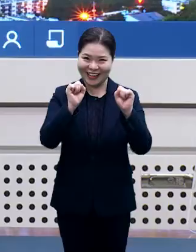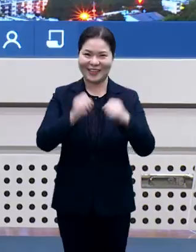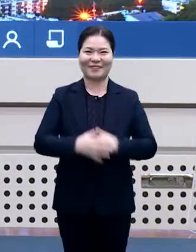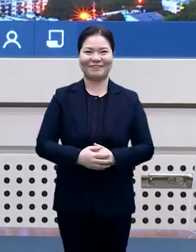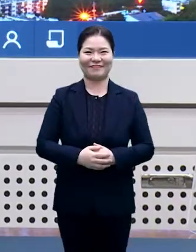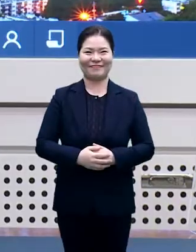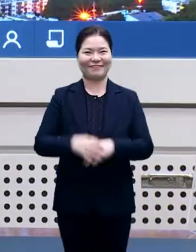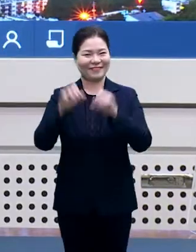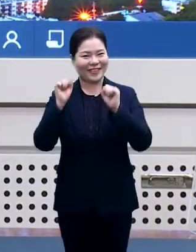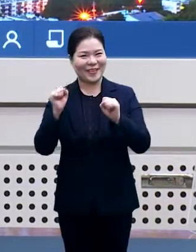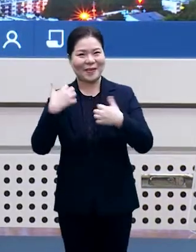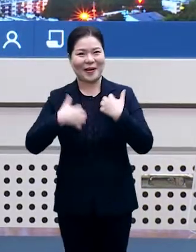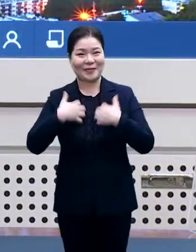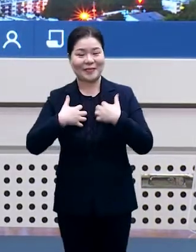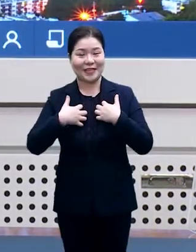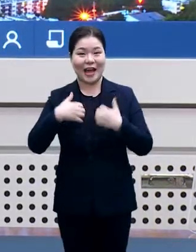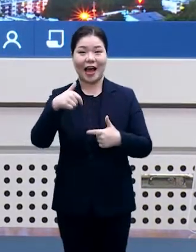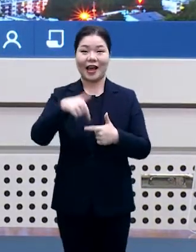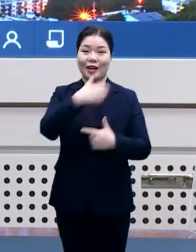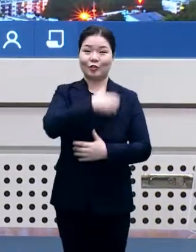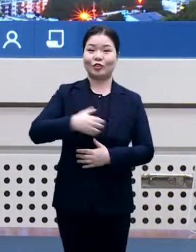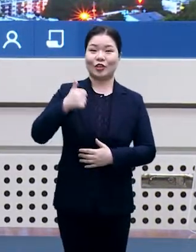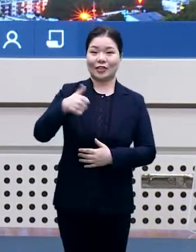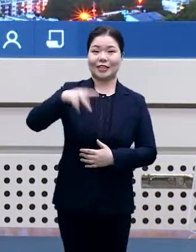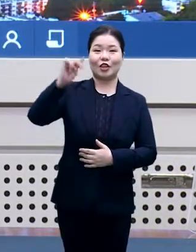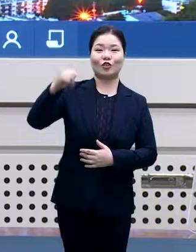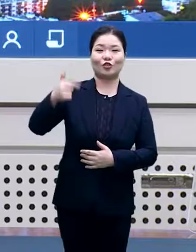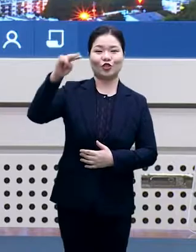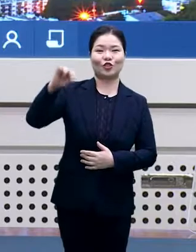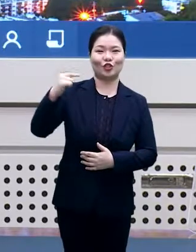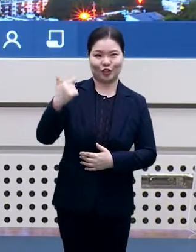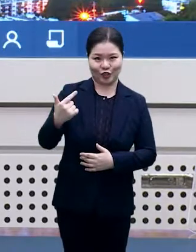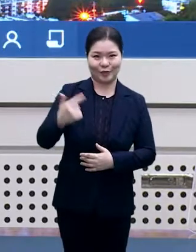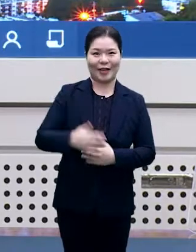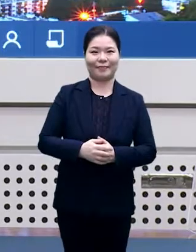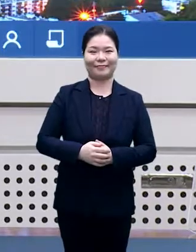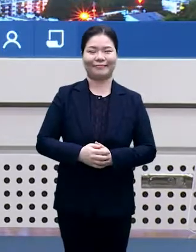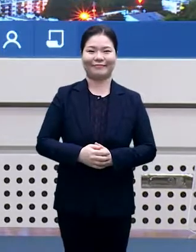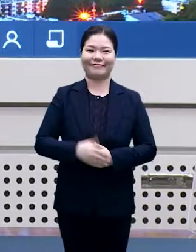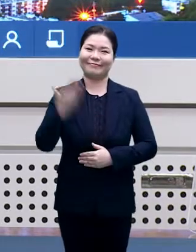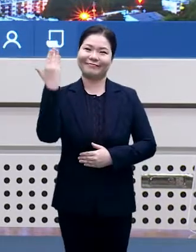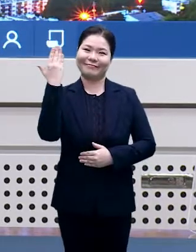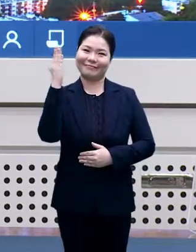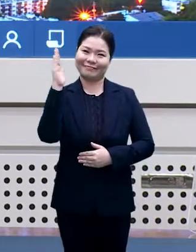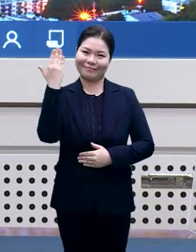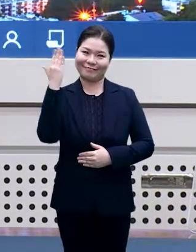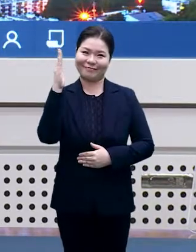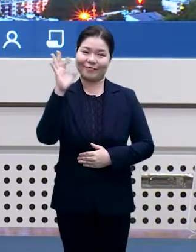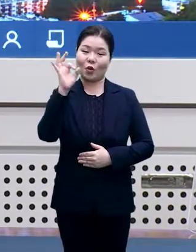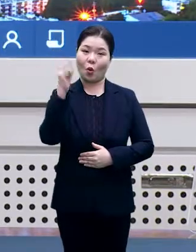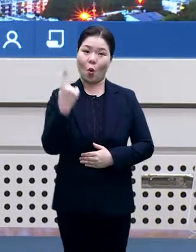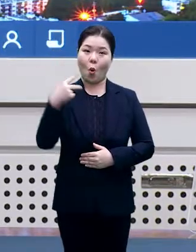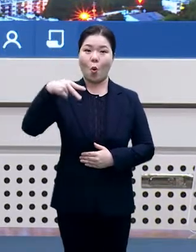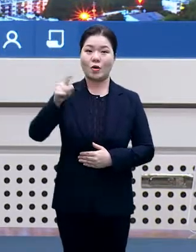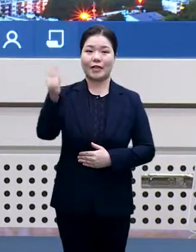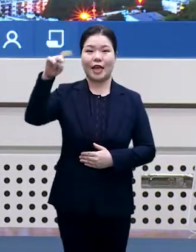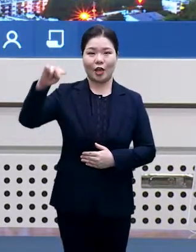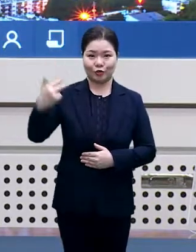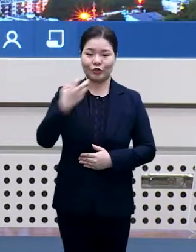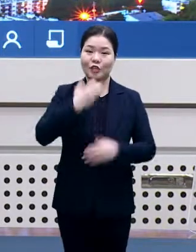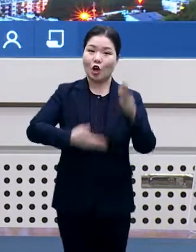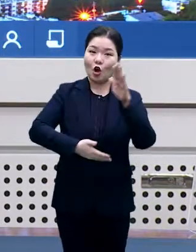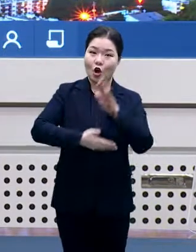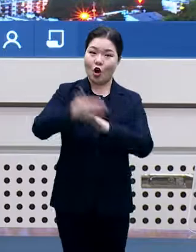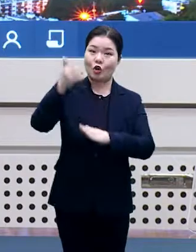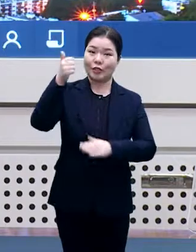안녕하세요. 안녕하세요. 반갑습니다. 강남구청장 정순근입니다. 최근